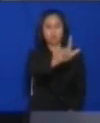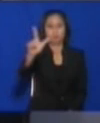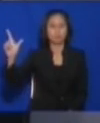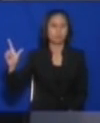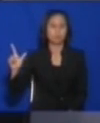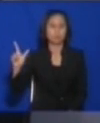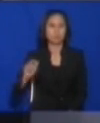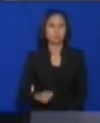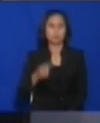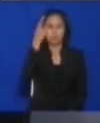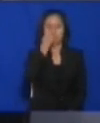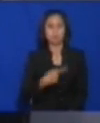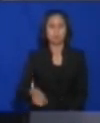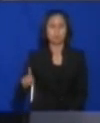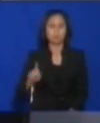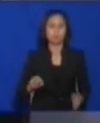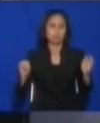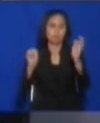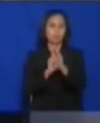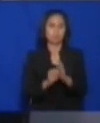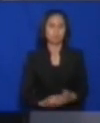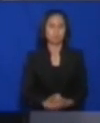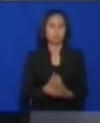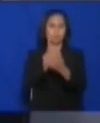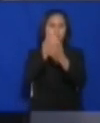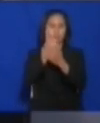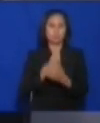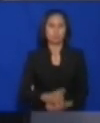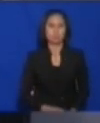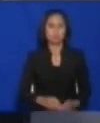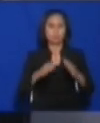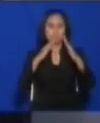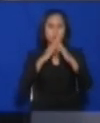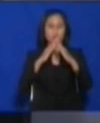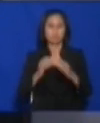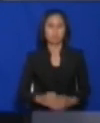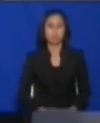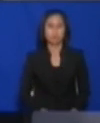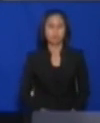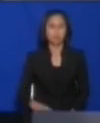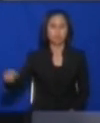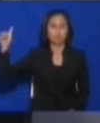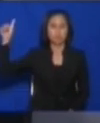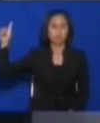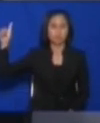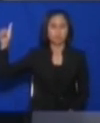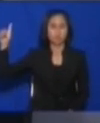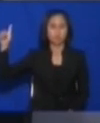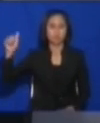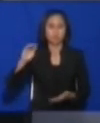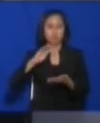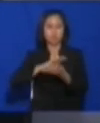pembangunan berkelanjutan pronoun memantapkan kondusifitas daerah